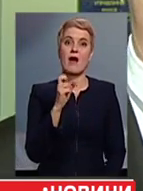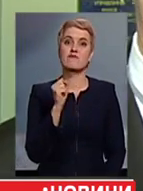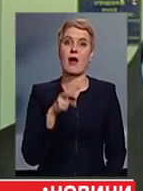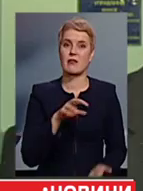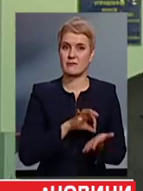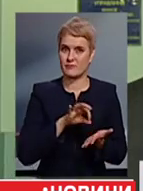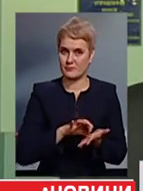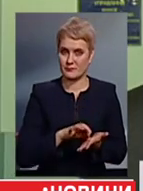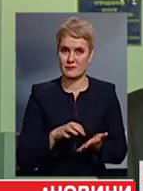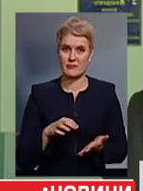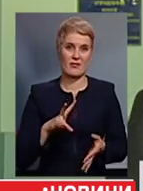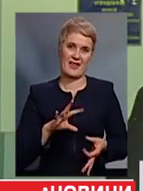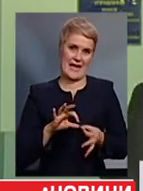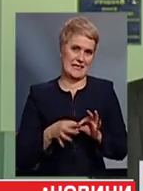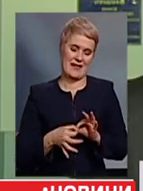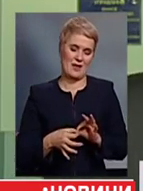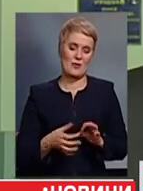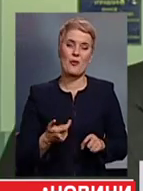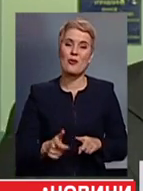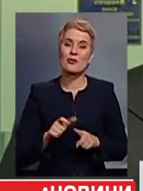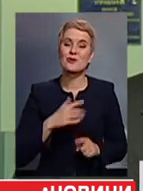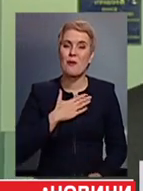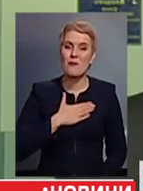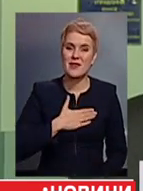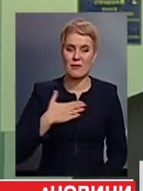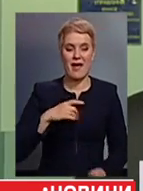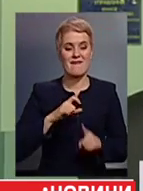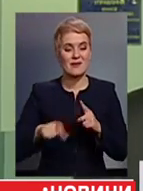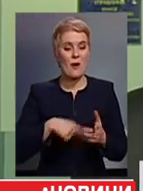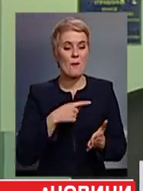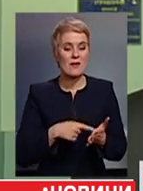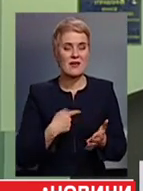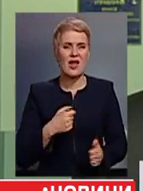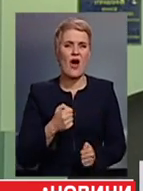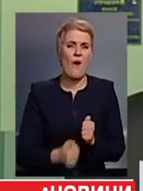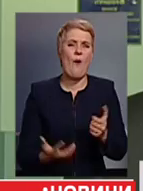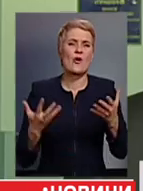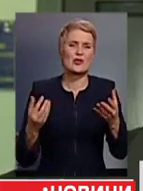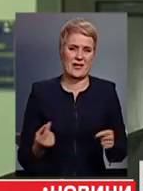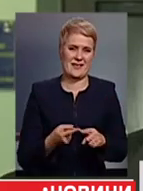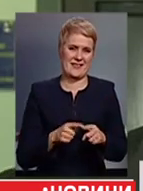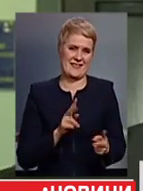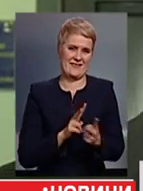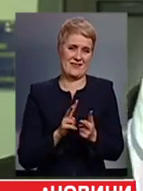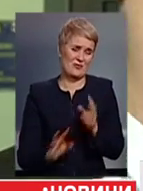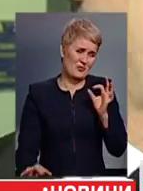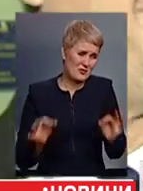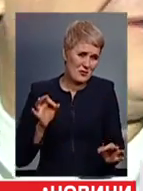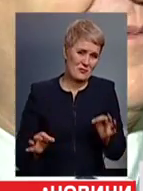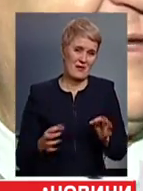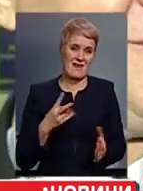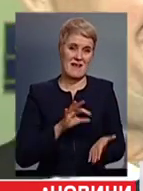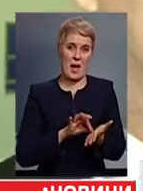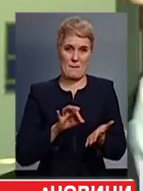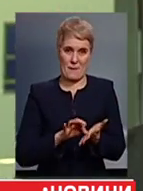Не складно, мені дуже було приємно відповідати на ці питання, які… Це моя робота, я кожен день цим стискаюся. Це було нормально, і там два